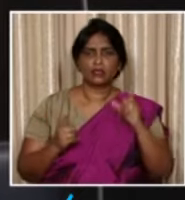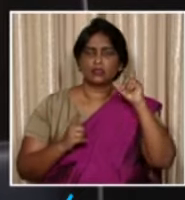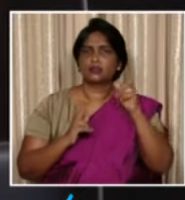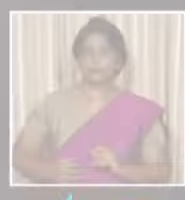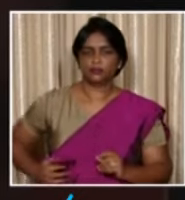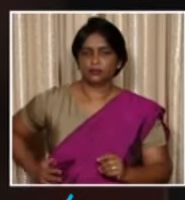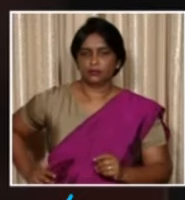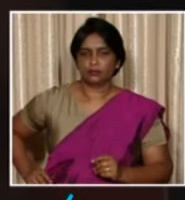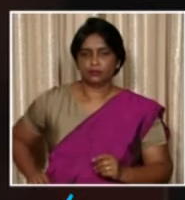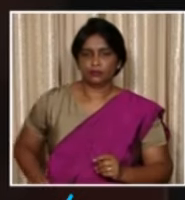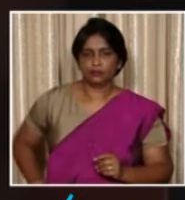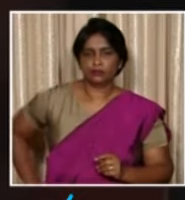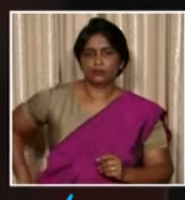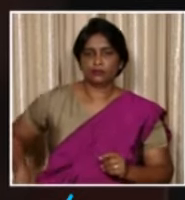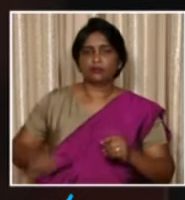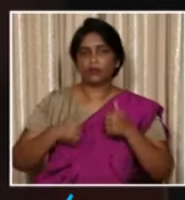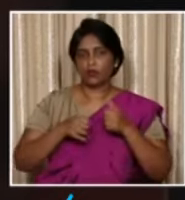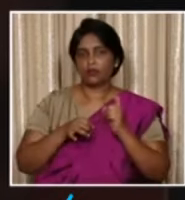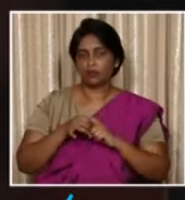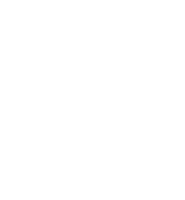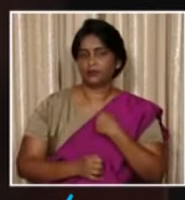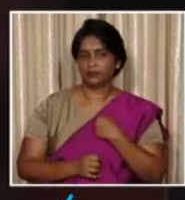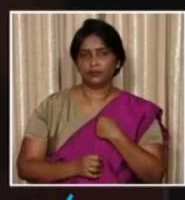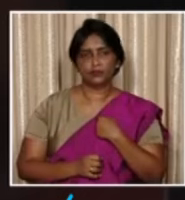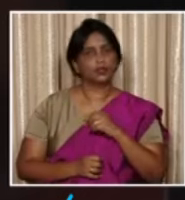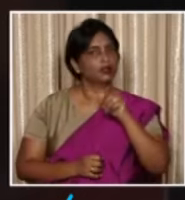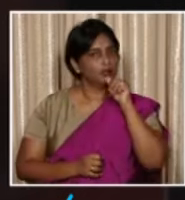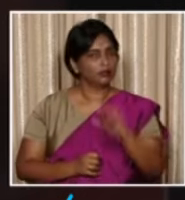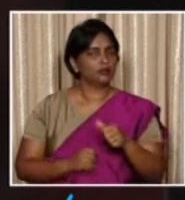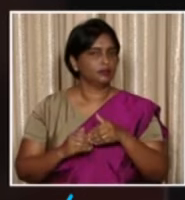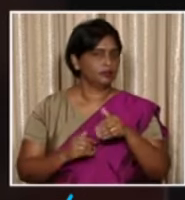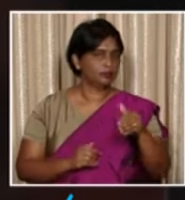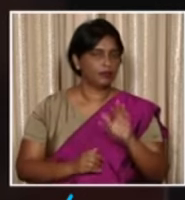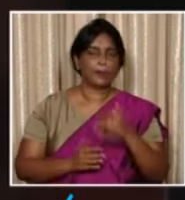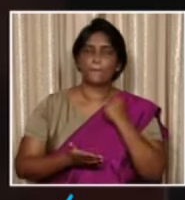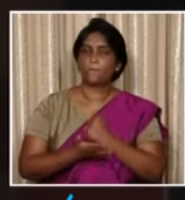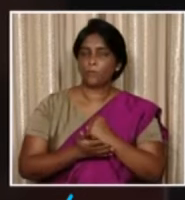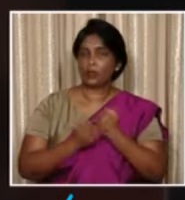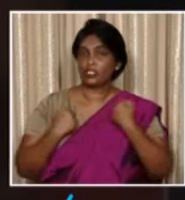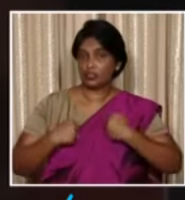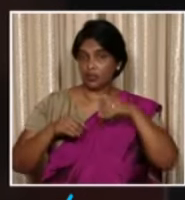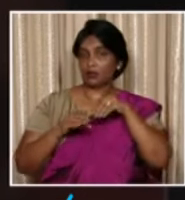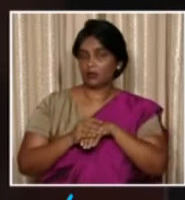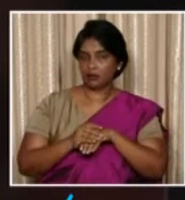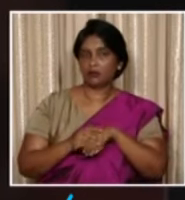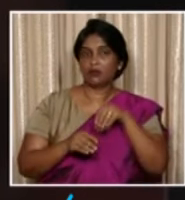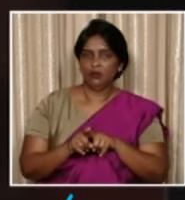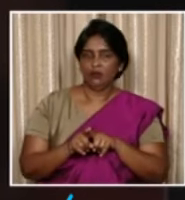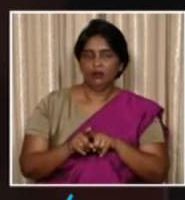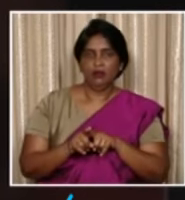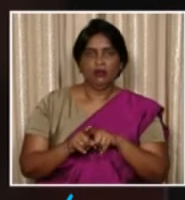එකට බැරි වුණේ මොනිදන් හොඳ ප්‍රශ්නයක් ඔබතුමා මතු කරේ. අතර මේ වෙනකොට මහ බැංකුව අභ්‍යන්තර පරීක්ෂණයක් සිදු කරන